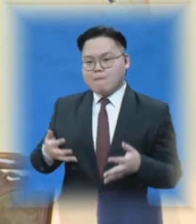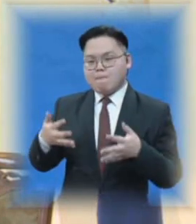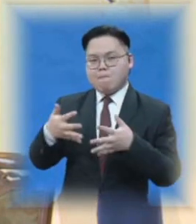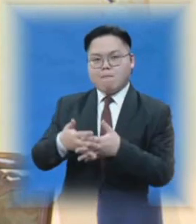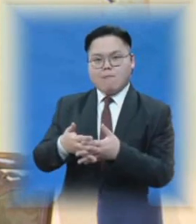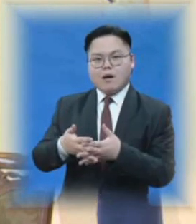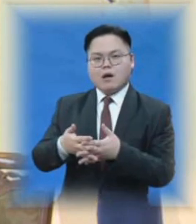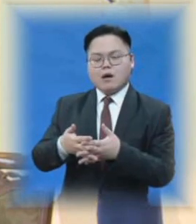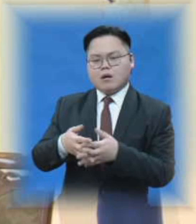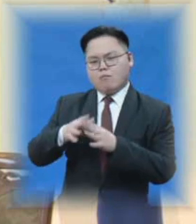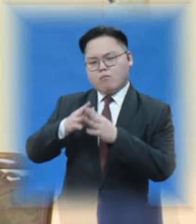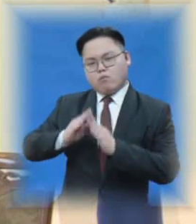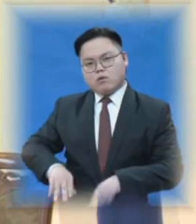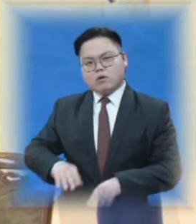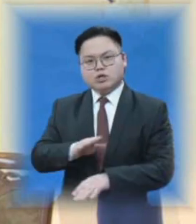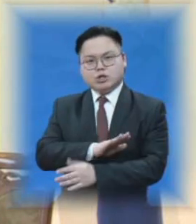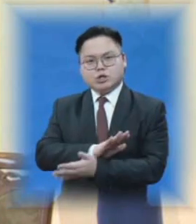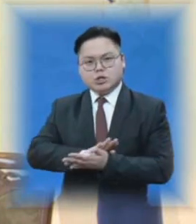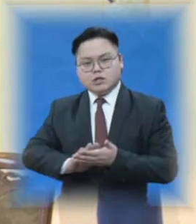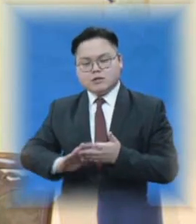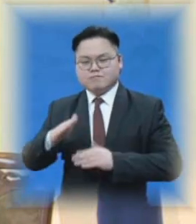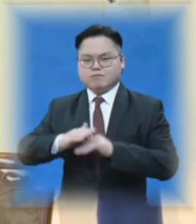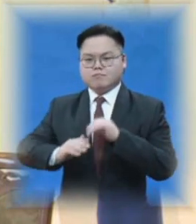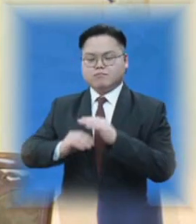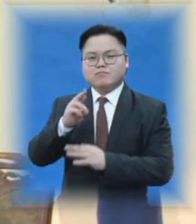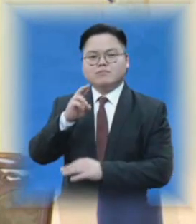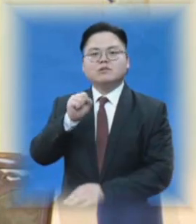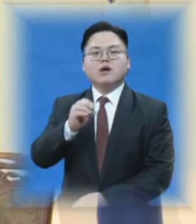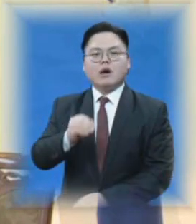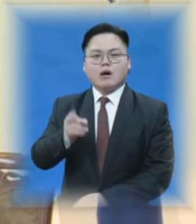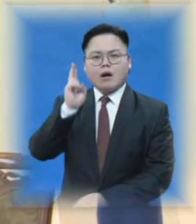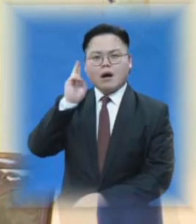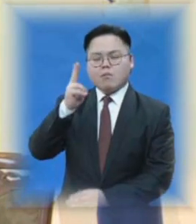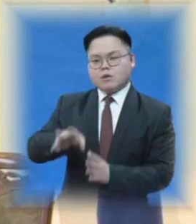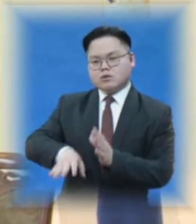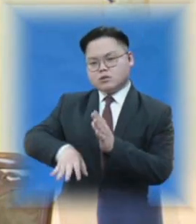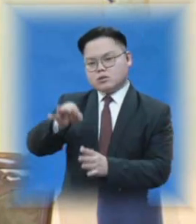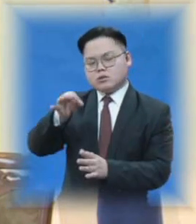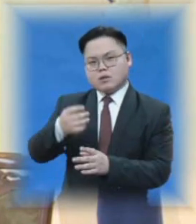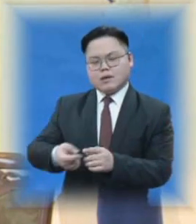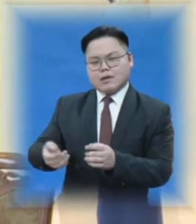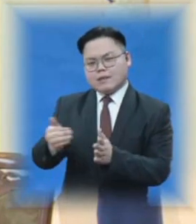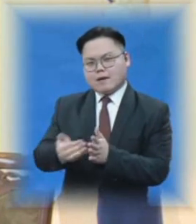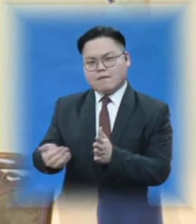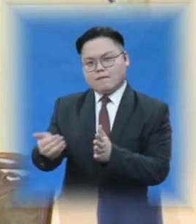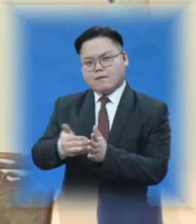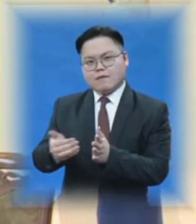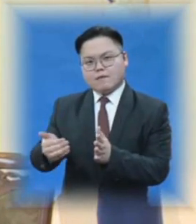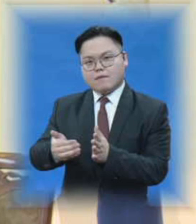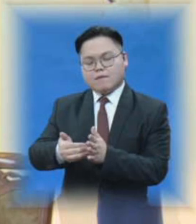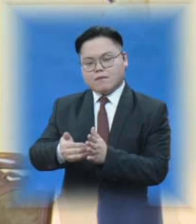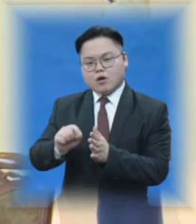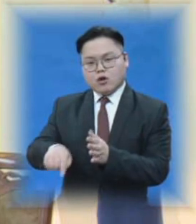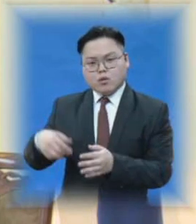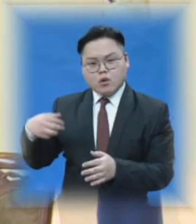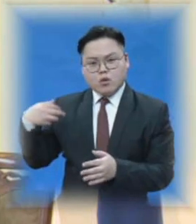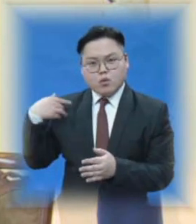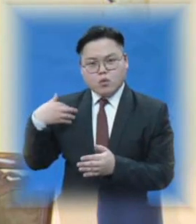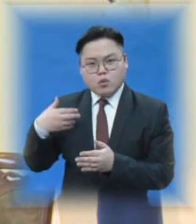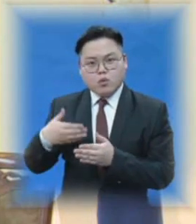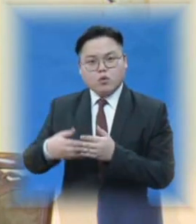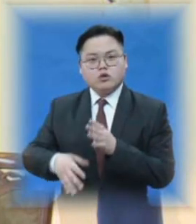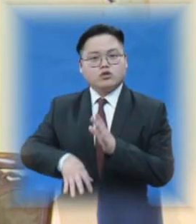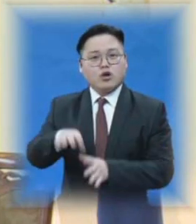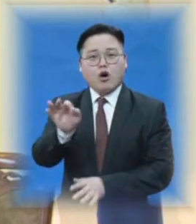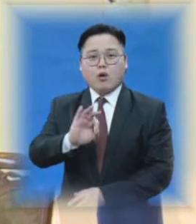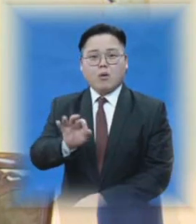одоо үүсгэхийг шалгуулах энэ шалгуулалт удаа дараа явуулсан боловч өнөөдөр хурдлаад компани шалгараг энэ